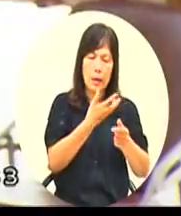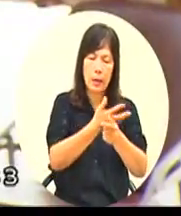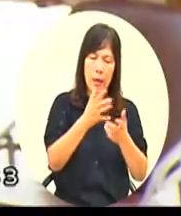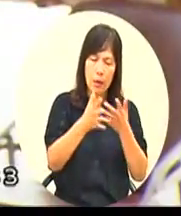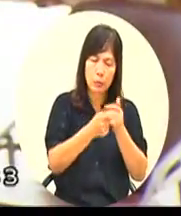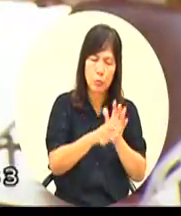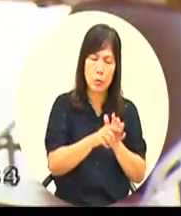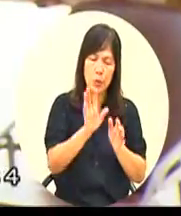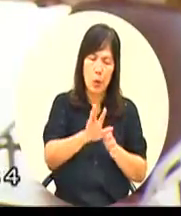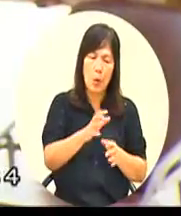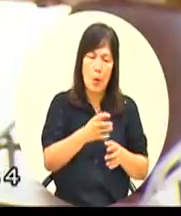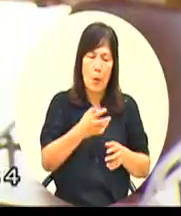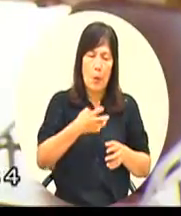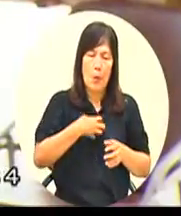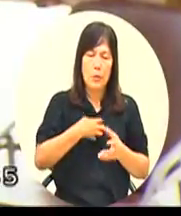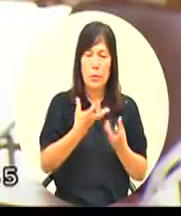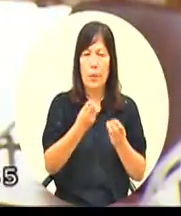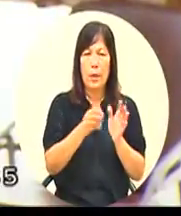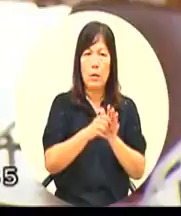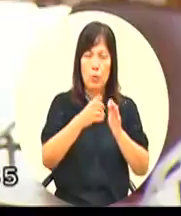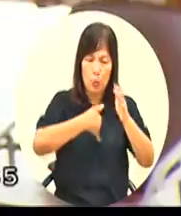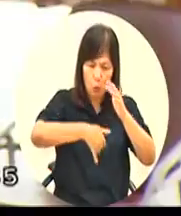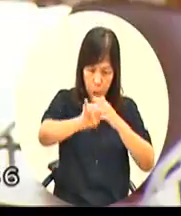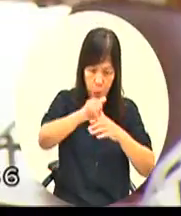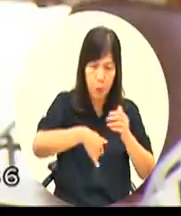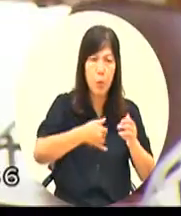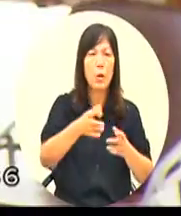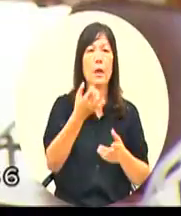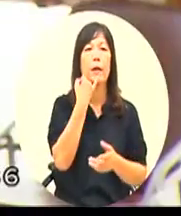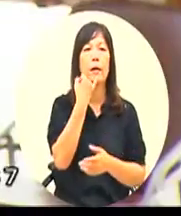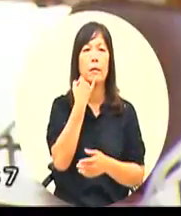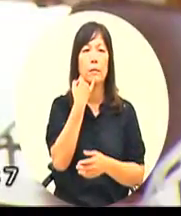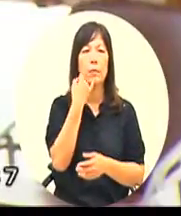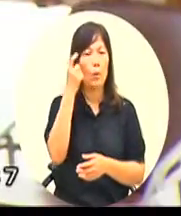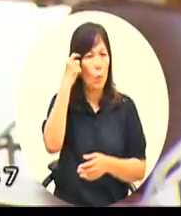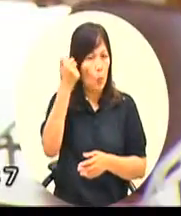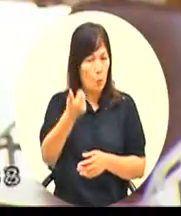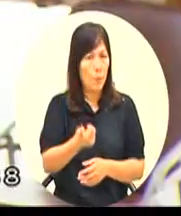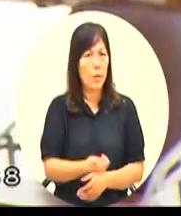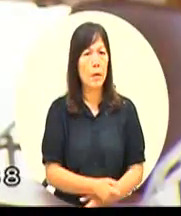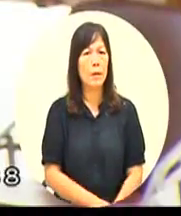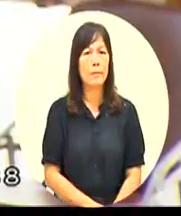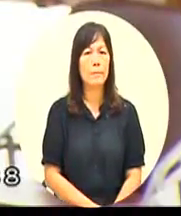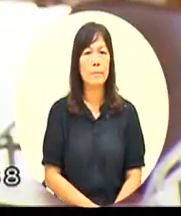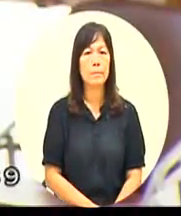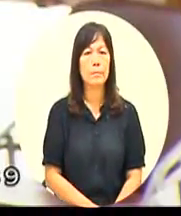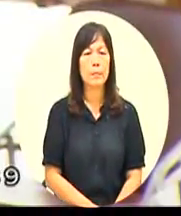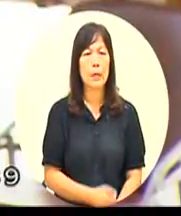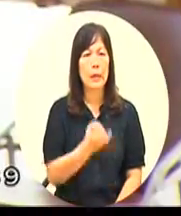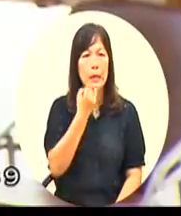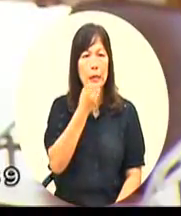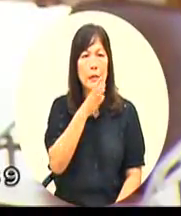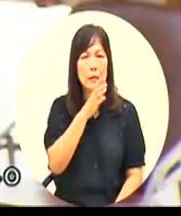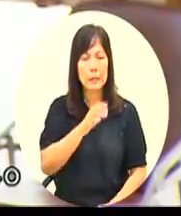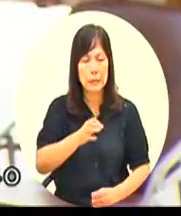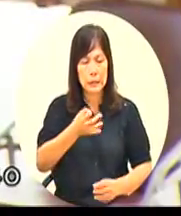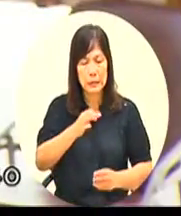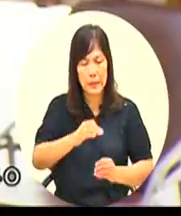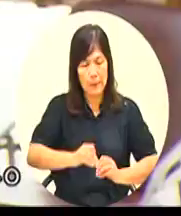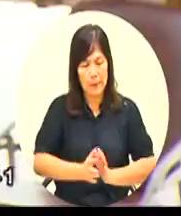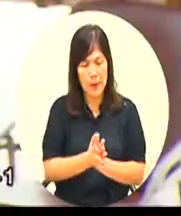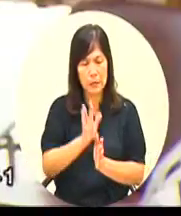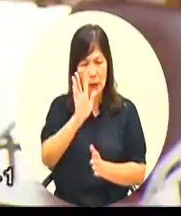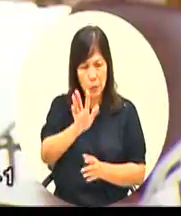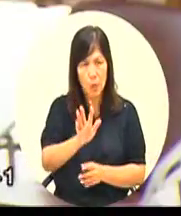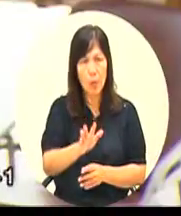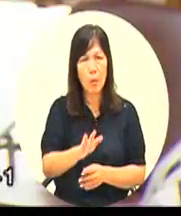啊校园可以进出，那是很棒的。但是你们一下子钱没有办法挹